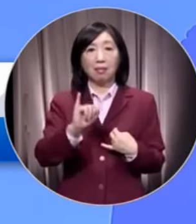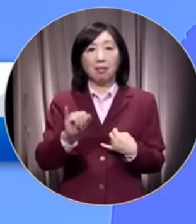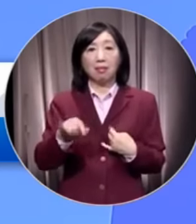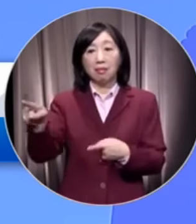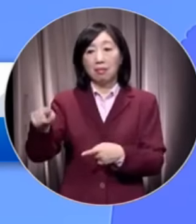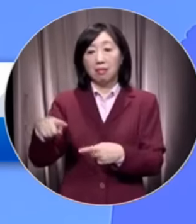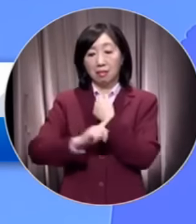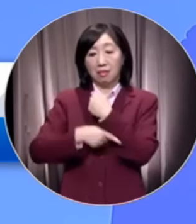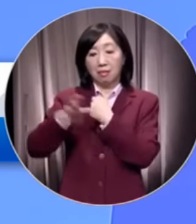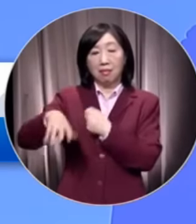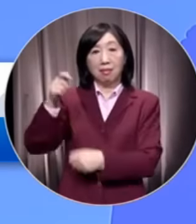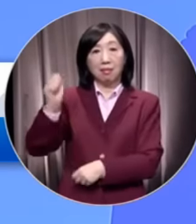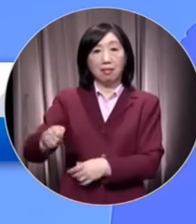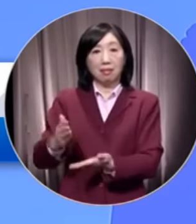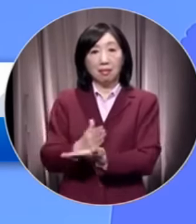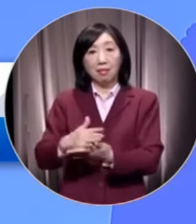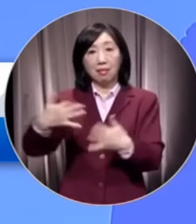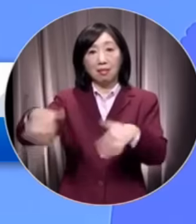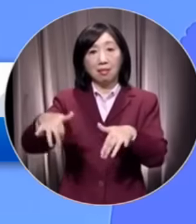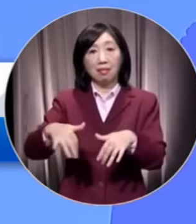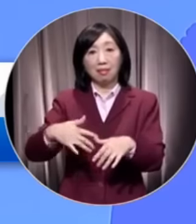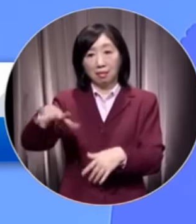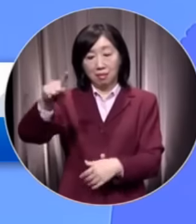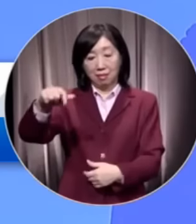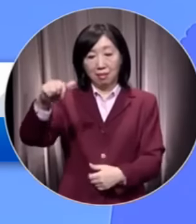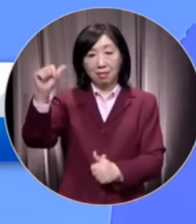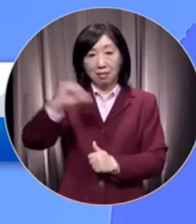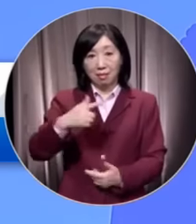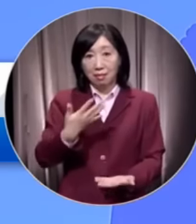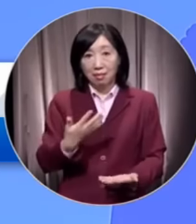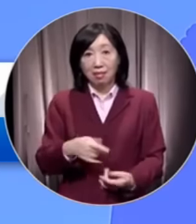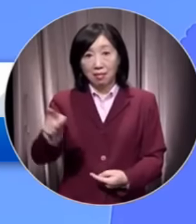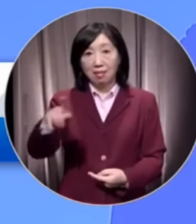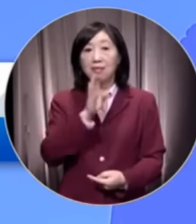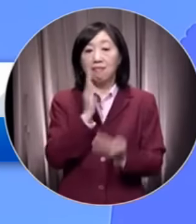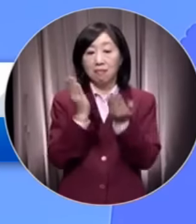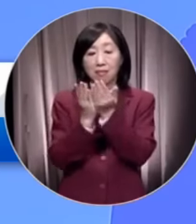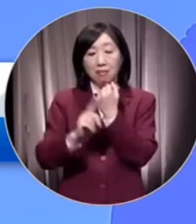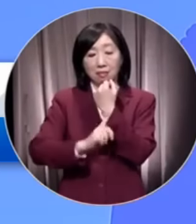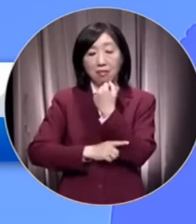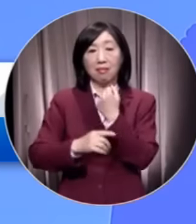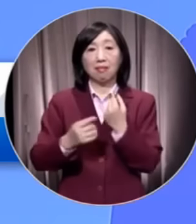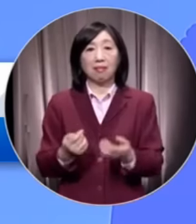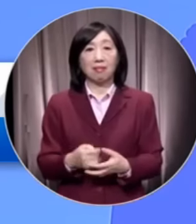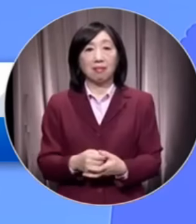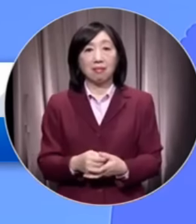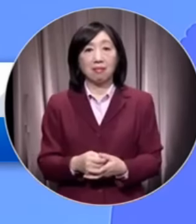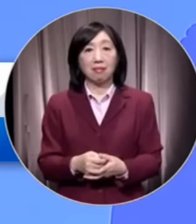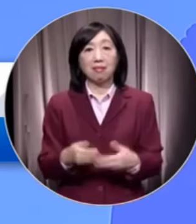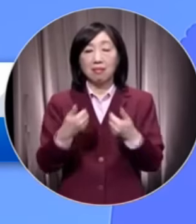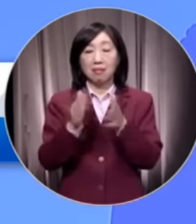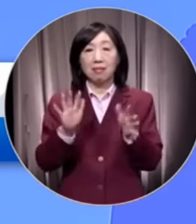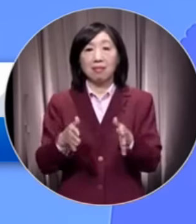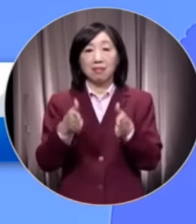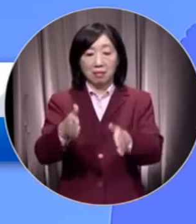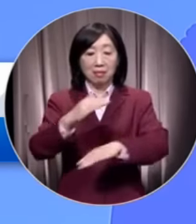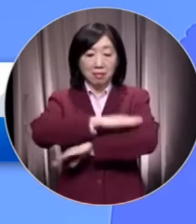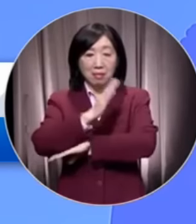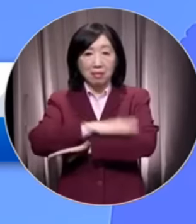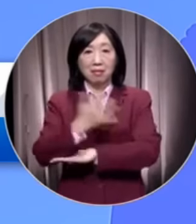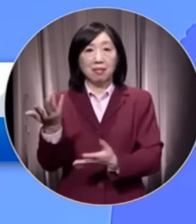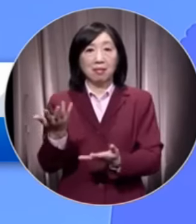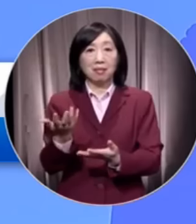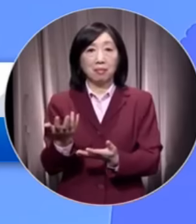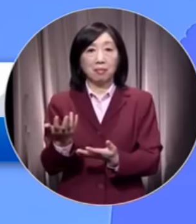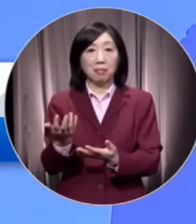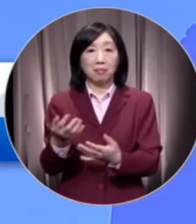先判，我跟蔡主席说明一下，您是学法律的，不需要针对于今天报纸写的，或者